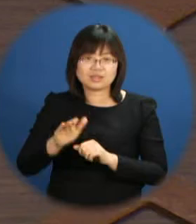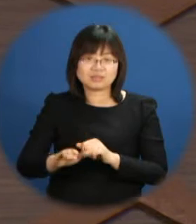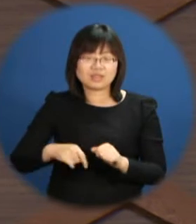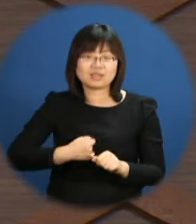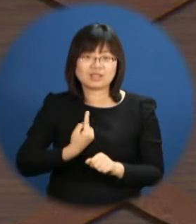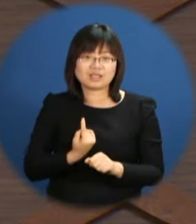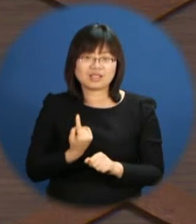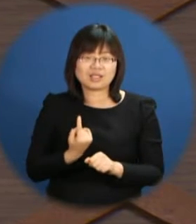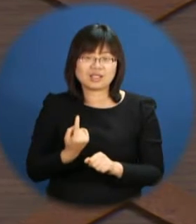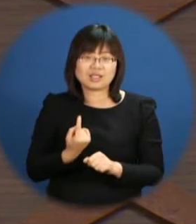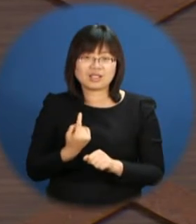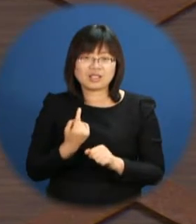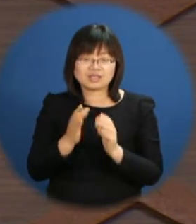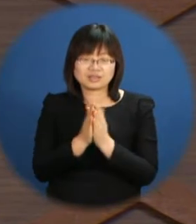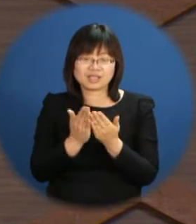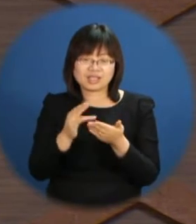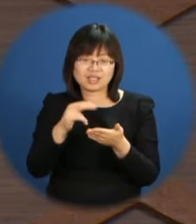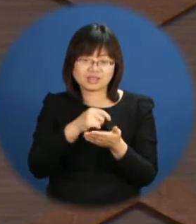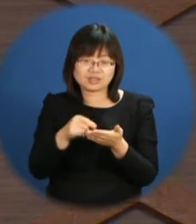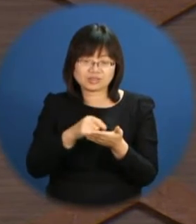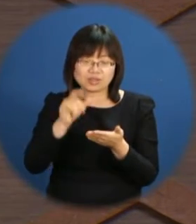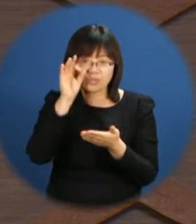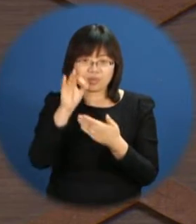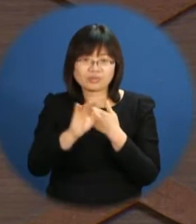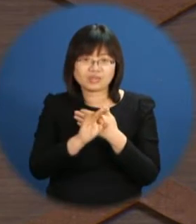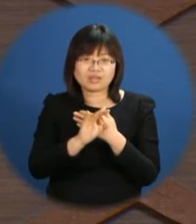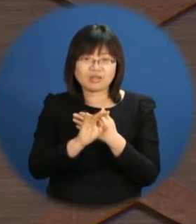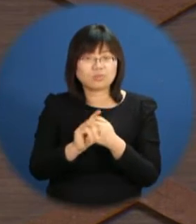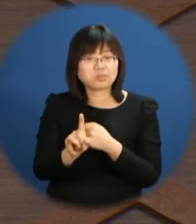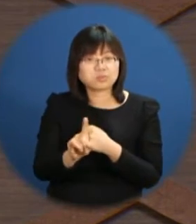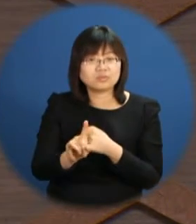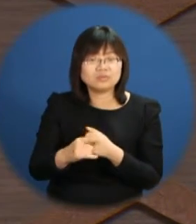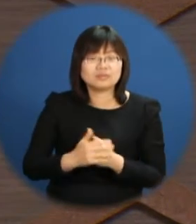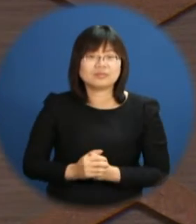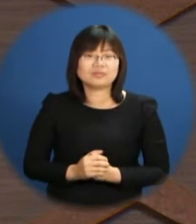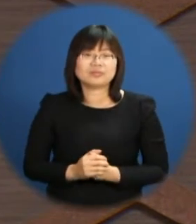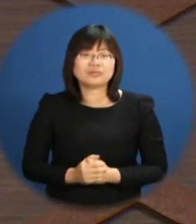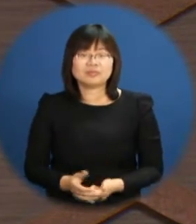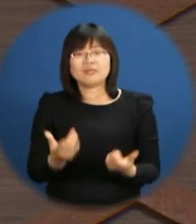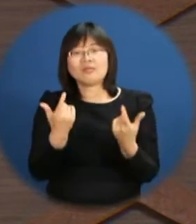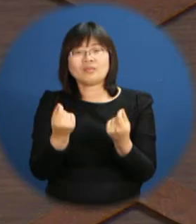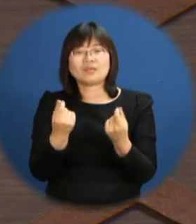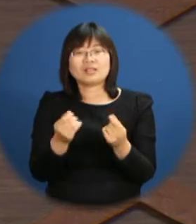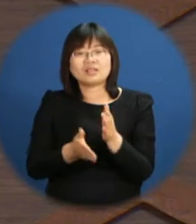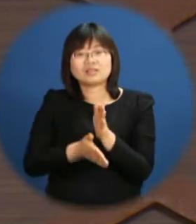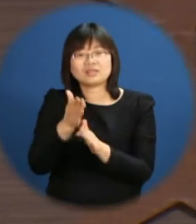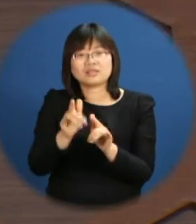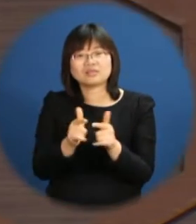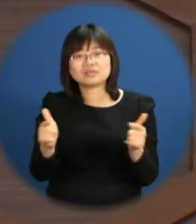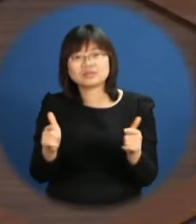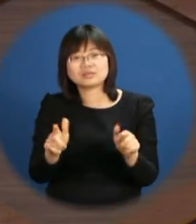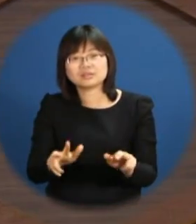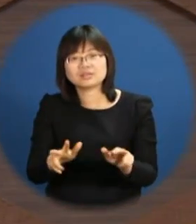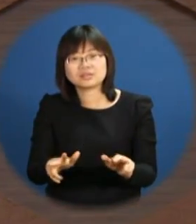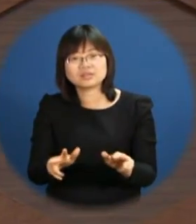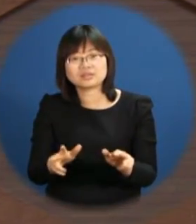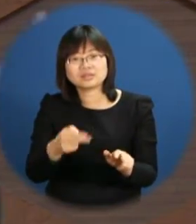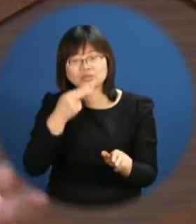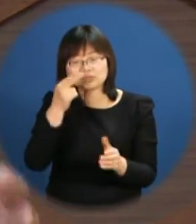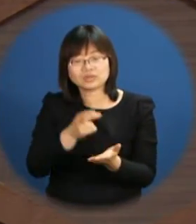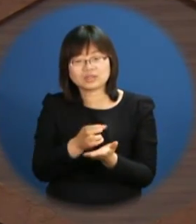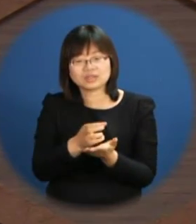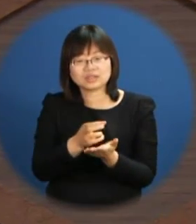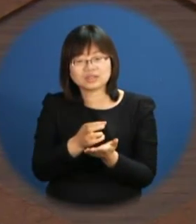자기가 자서전에서 는 걸 보면 몰 이런 시설들을 그냥 여기 보면 술잔도